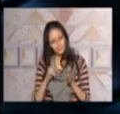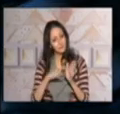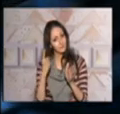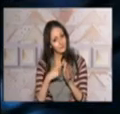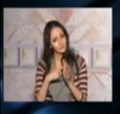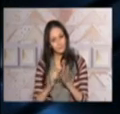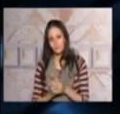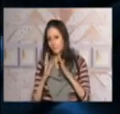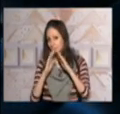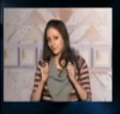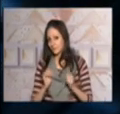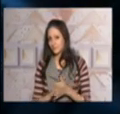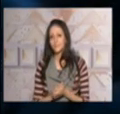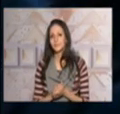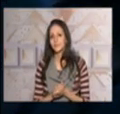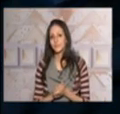ان مصر